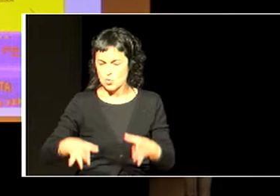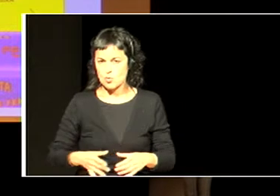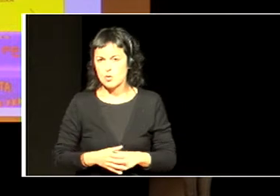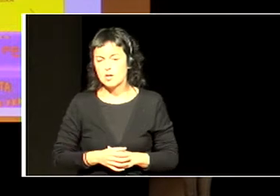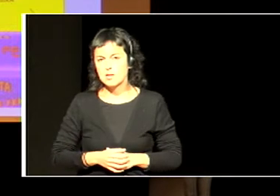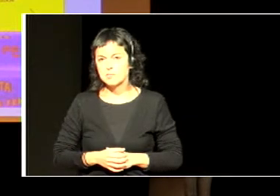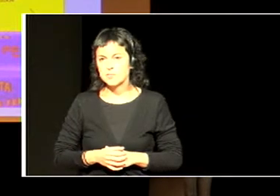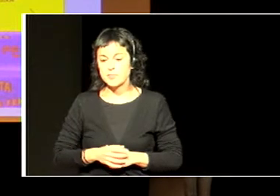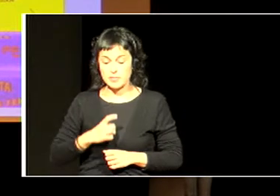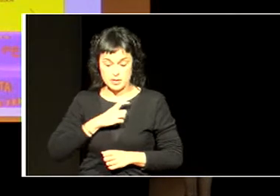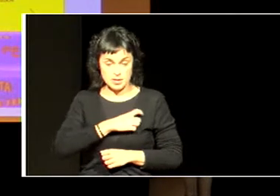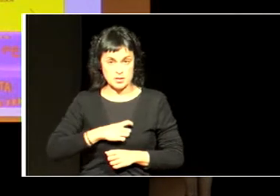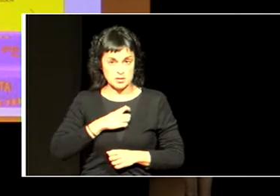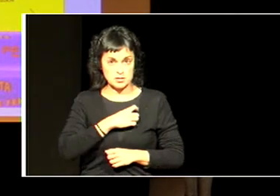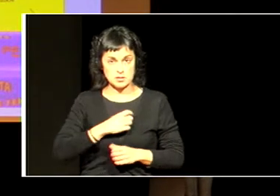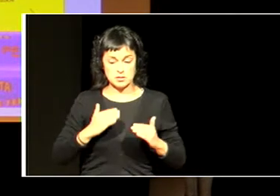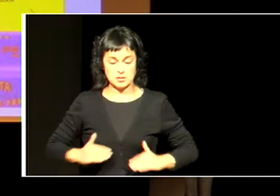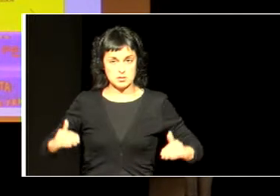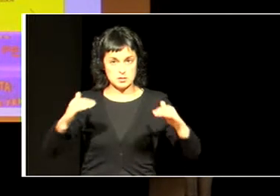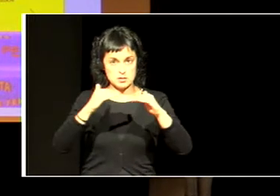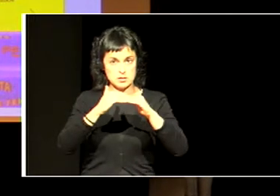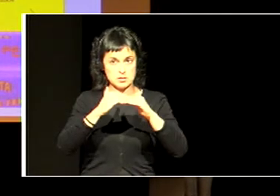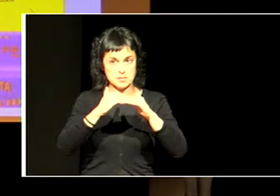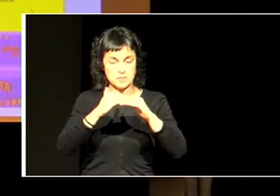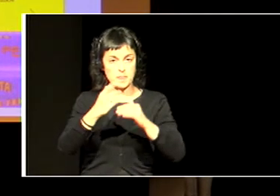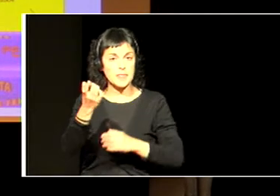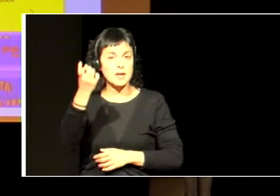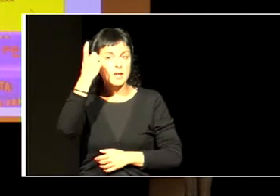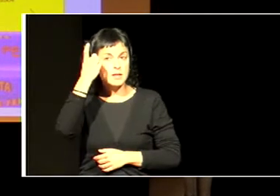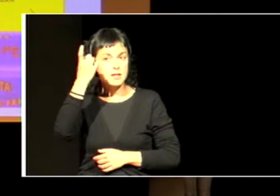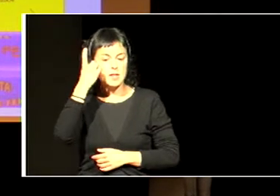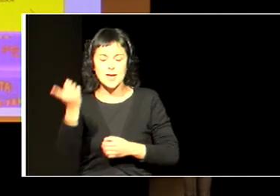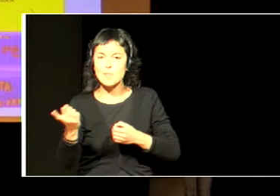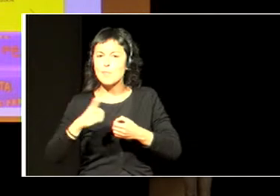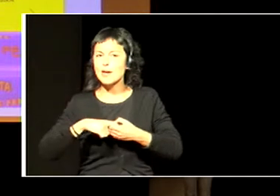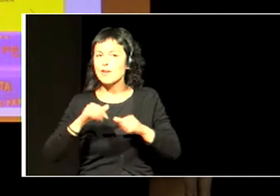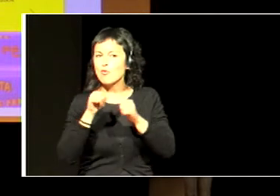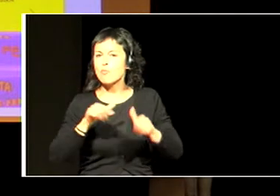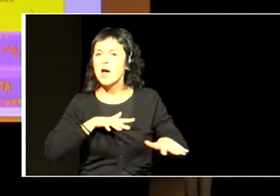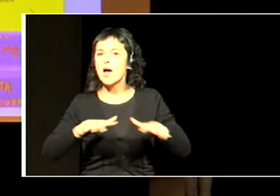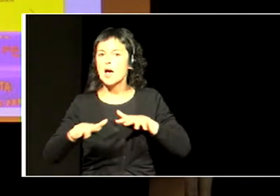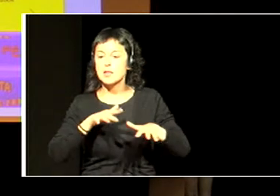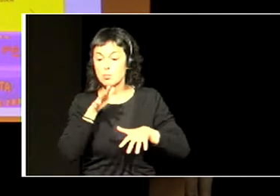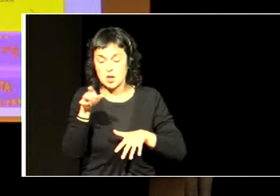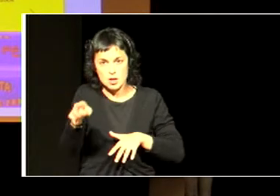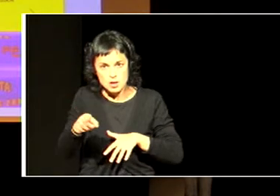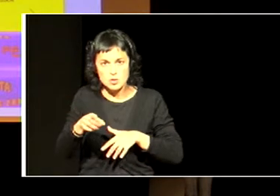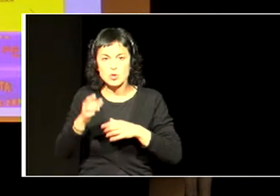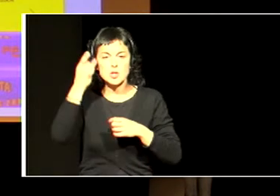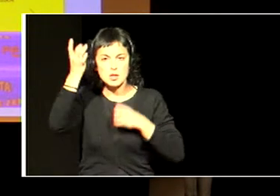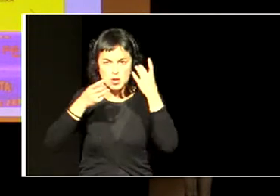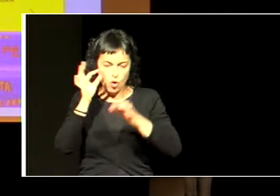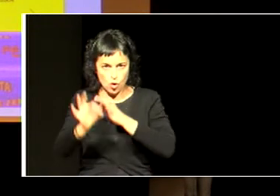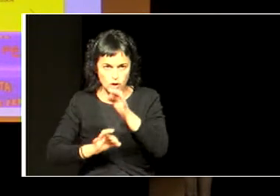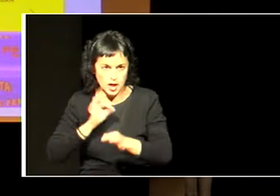Berdintasun batzordean ikasleak parte aktibo hartzen dute, antolatzen jarduerak, bere